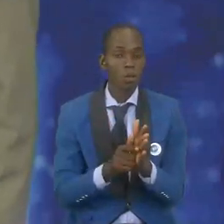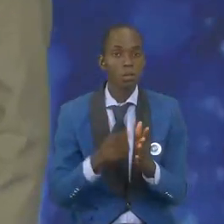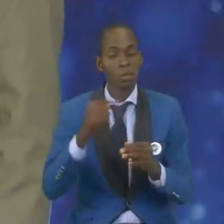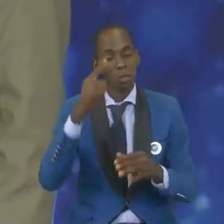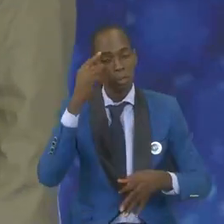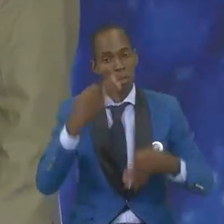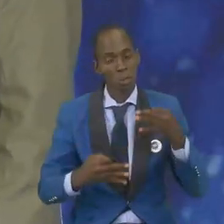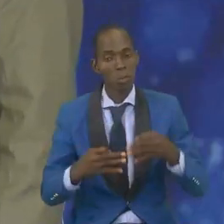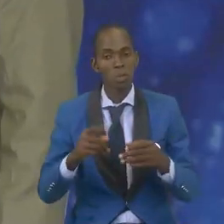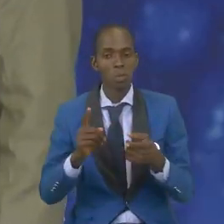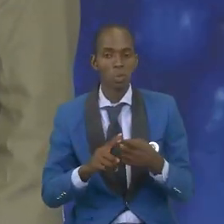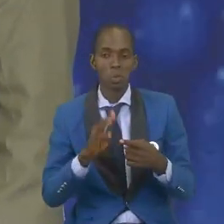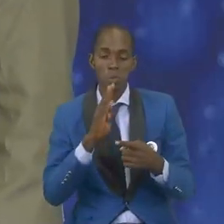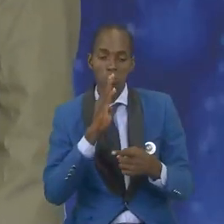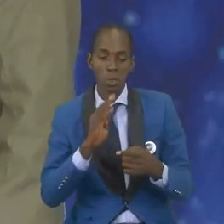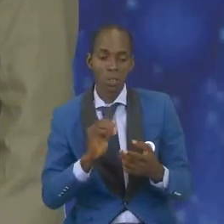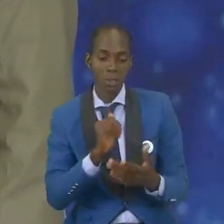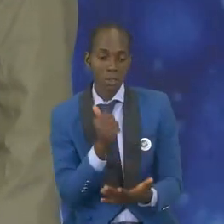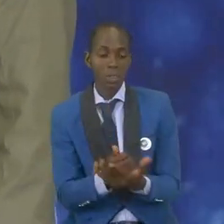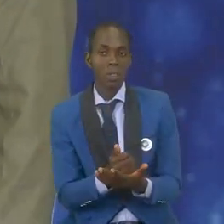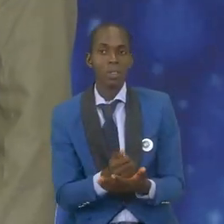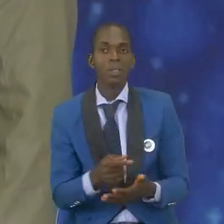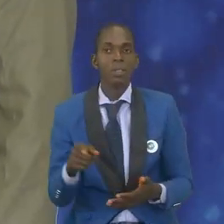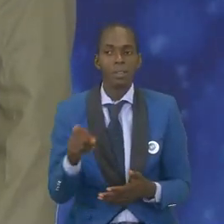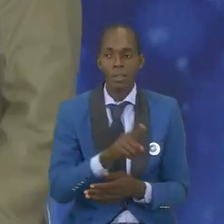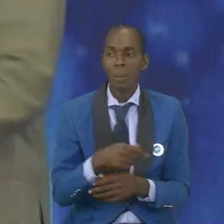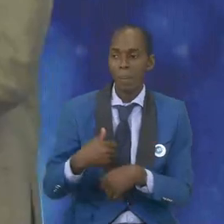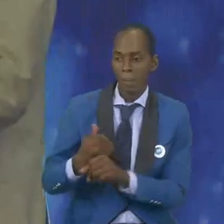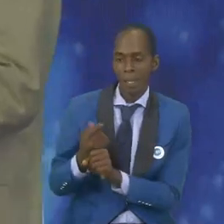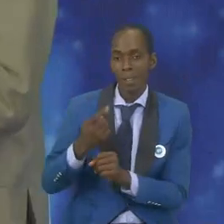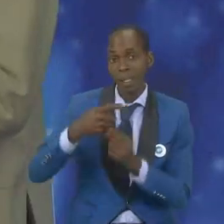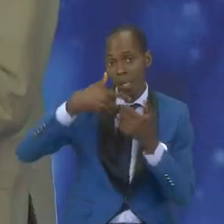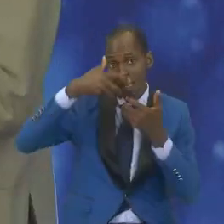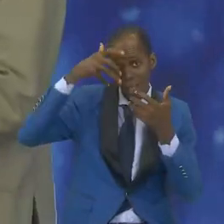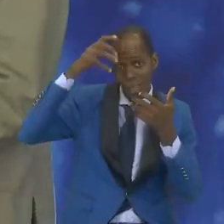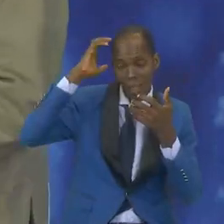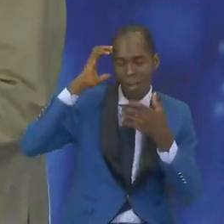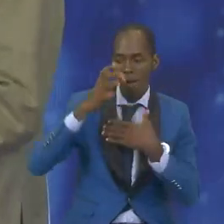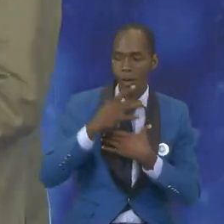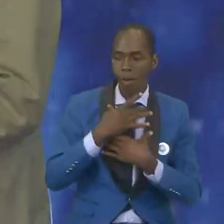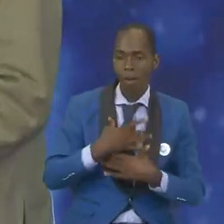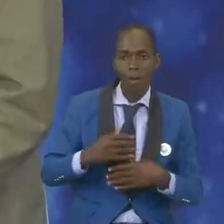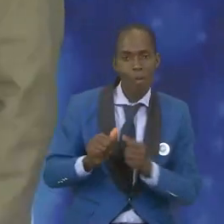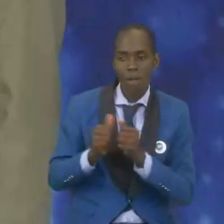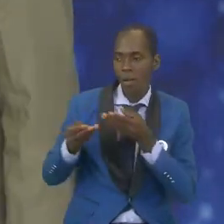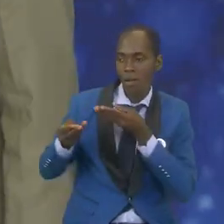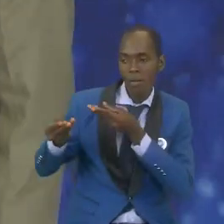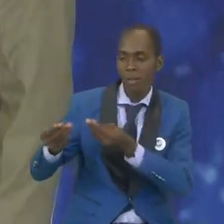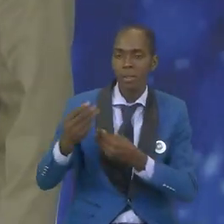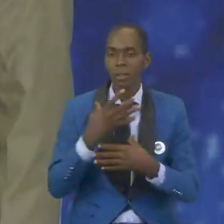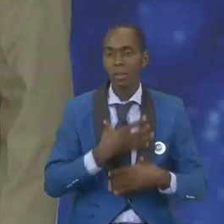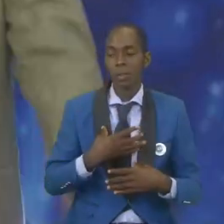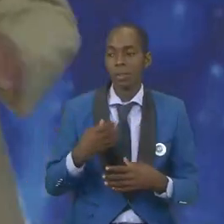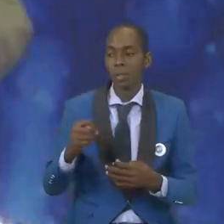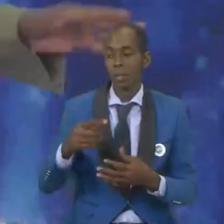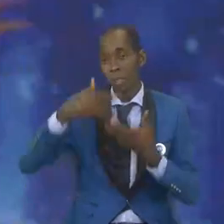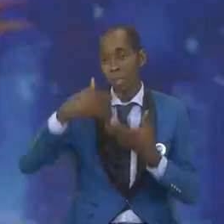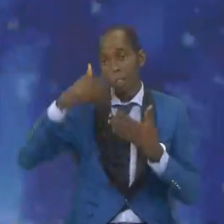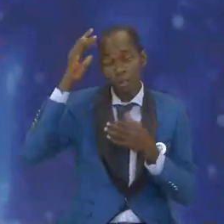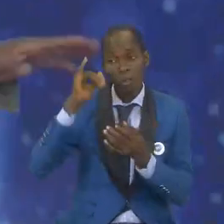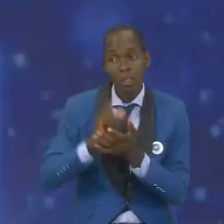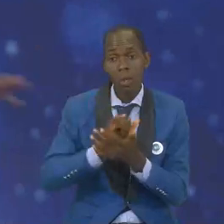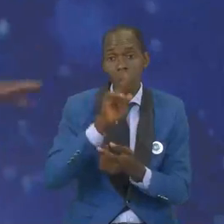qui ont fait signer le décret, ils ont gardé ces lions affamés